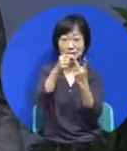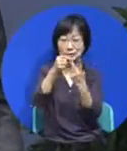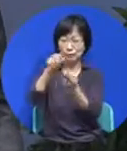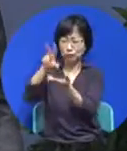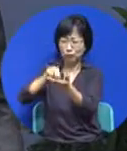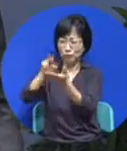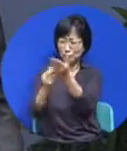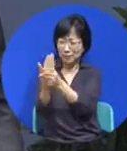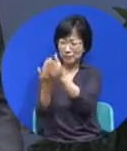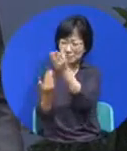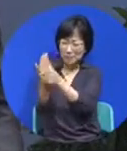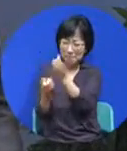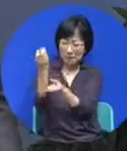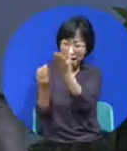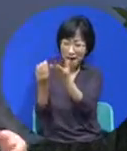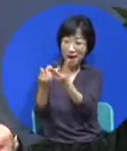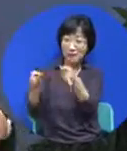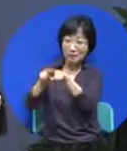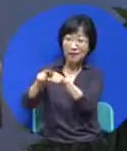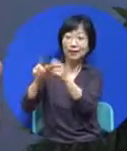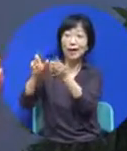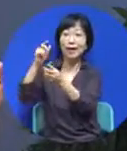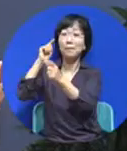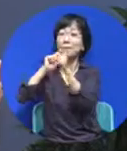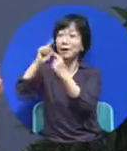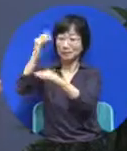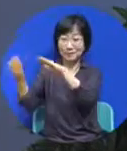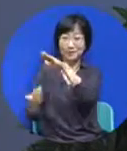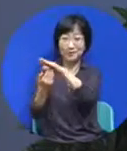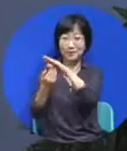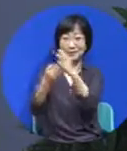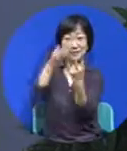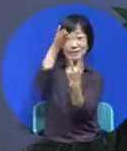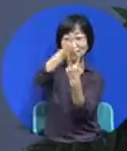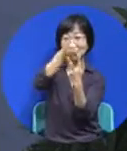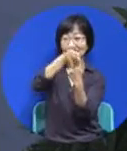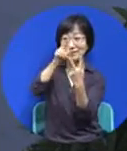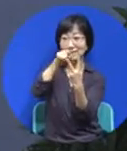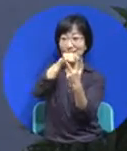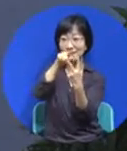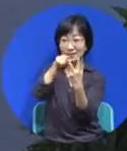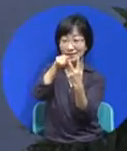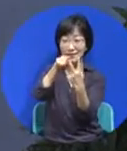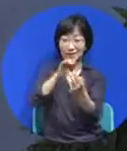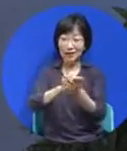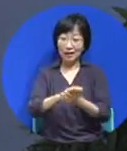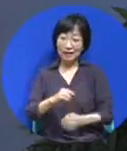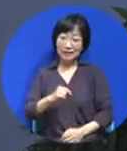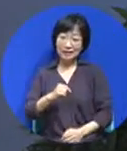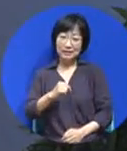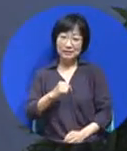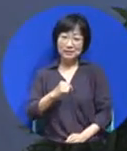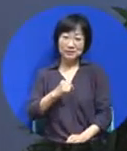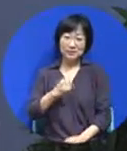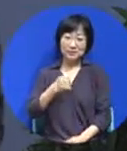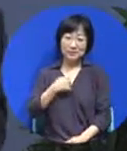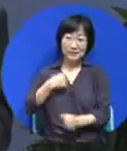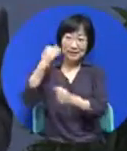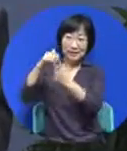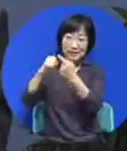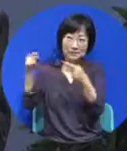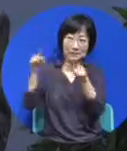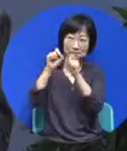word is being fulfilled. 그래서 나에게 말씀이 성취되어지고 하나님 나와 함께 계심을 믿는다면은 두 가지가 다 문제가 안 되는데